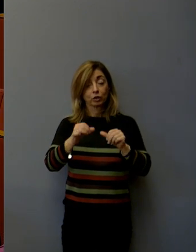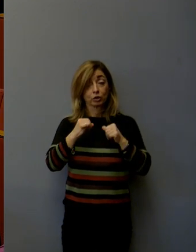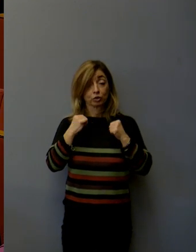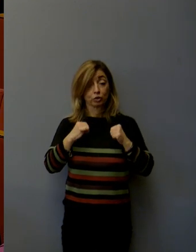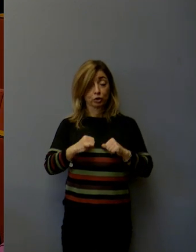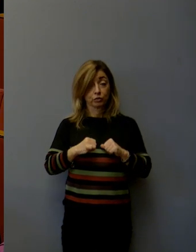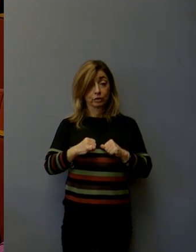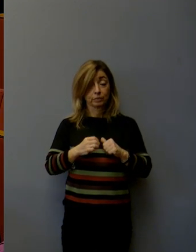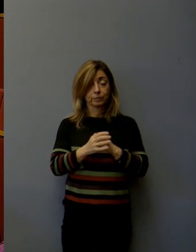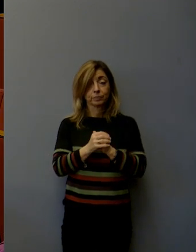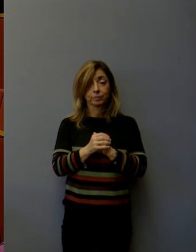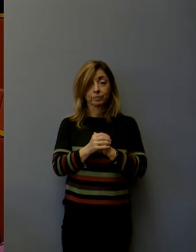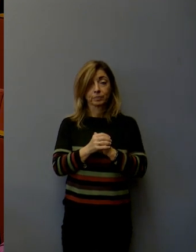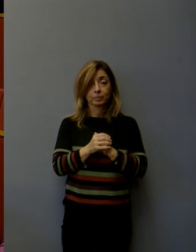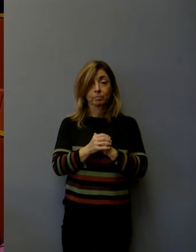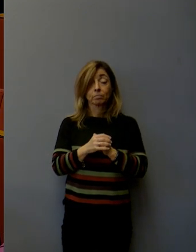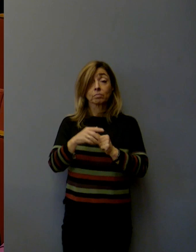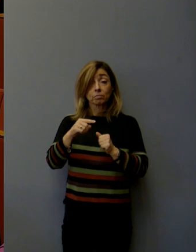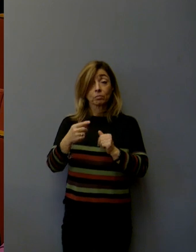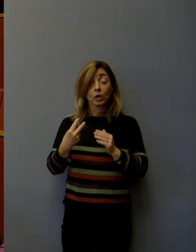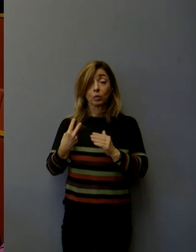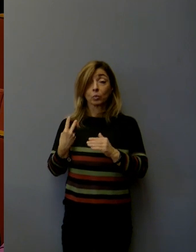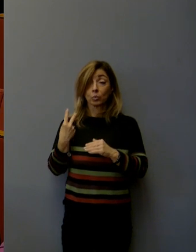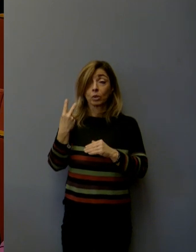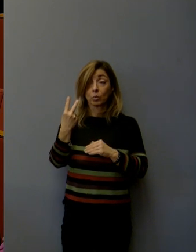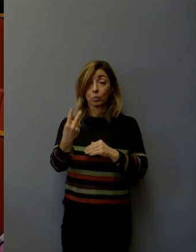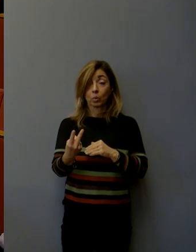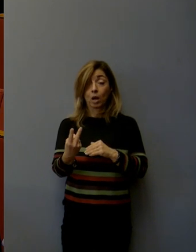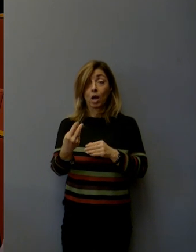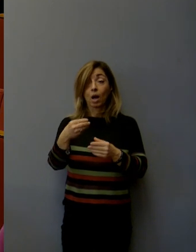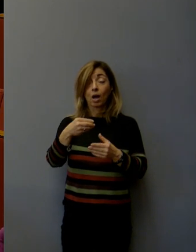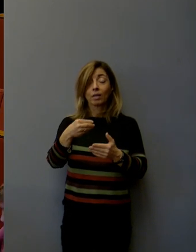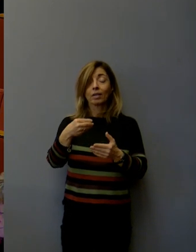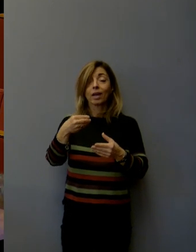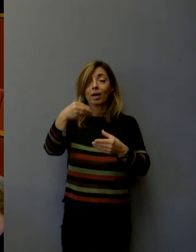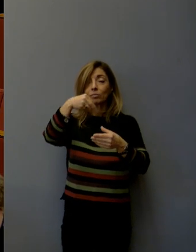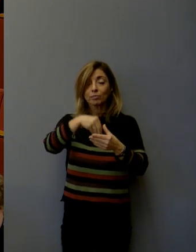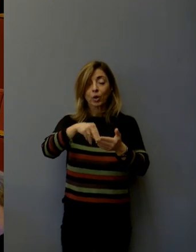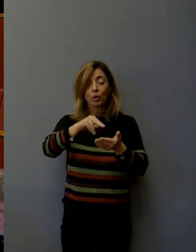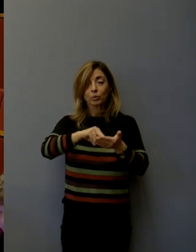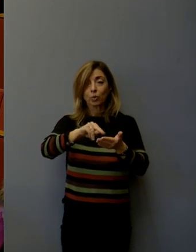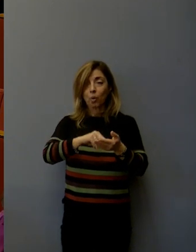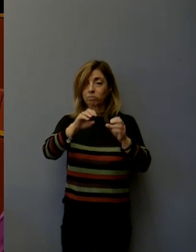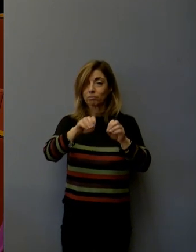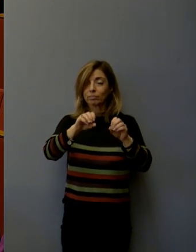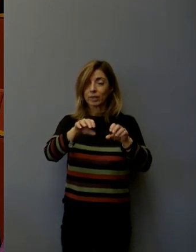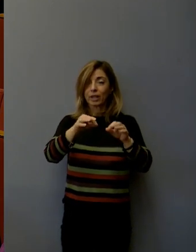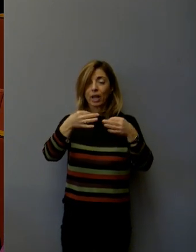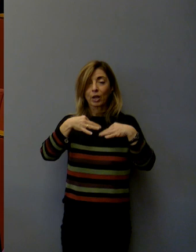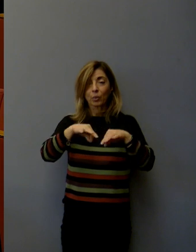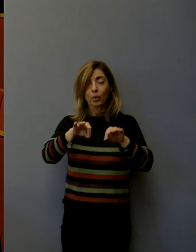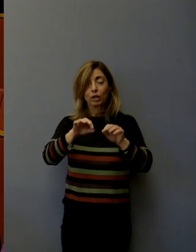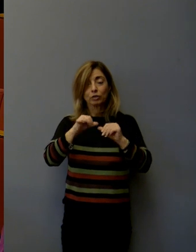che da due anni è divenuto è tornato ad essere uno strumento didattico di cui dispongono